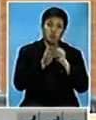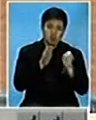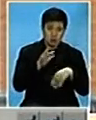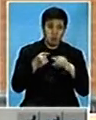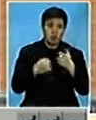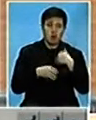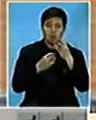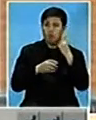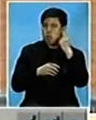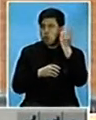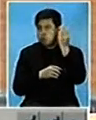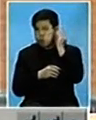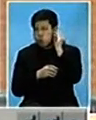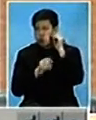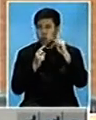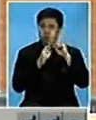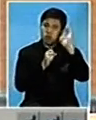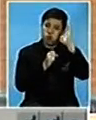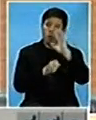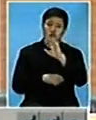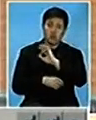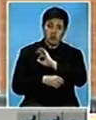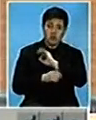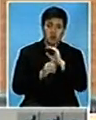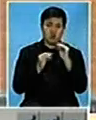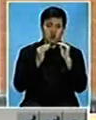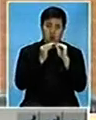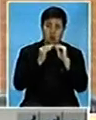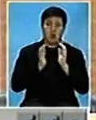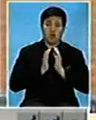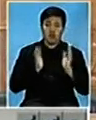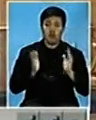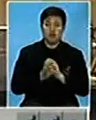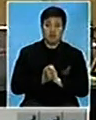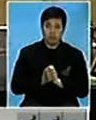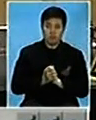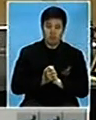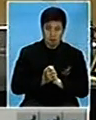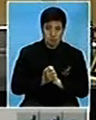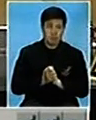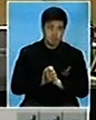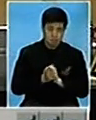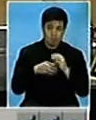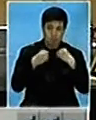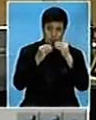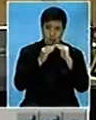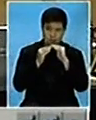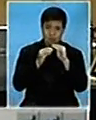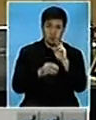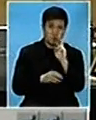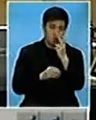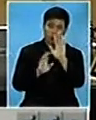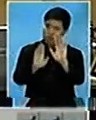ที่ฟังคำอภิปรายของสมาชิกอย่างเป็นธรรมครับขอบพระคุณ ครับด้วยความเป็นธรรมคืออย่ากล่าวอ้างทั้งสองฝ่